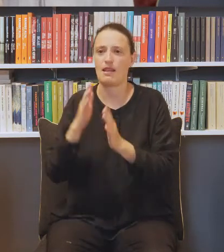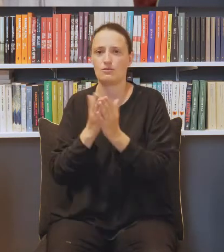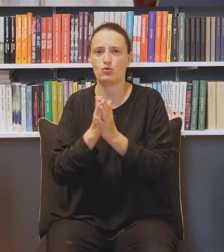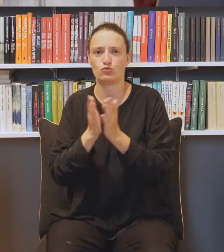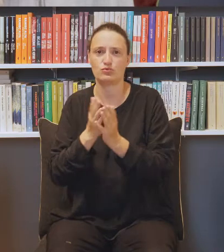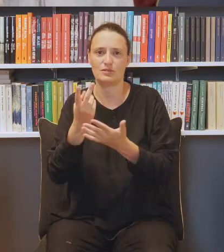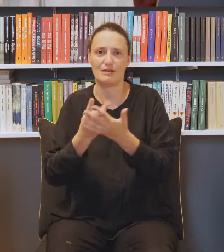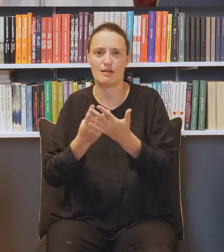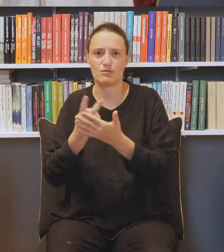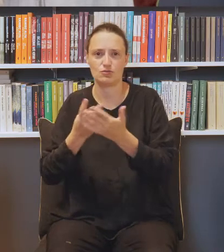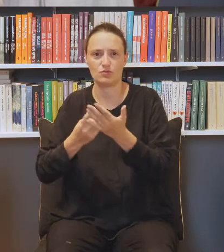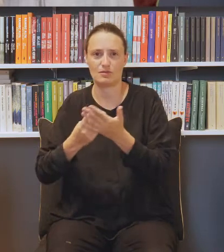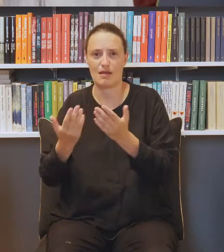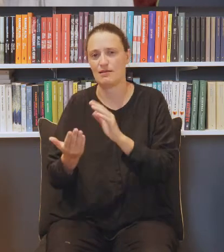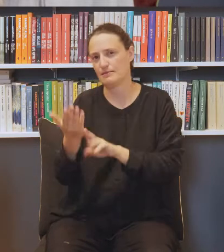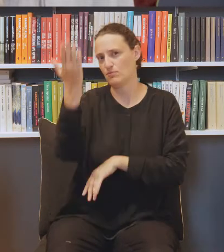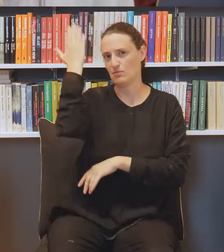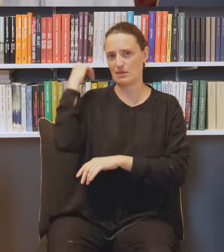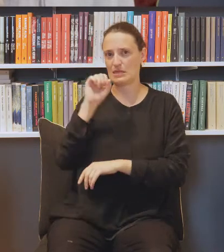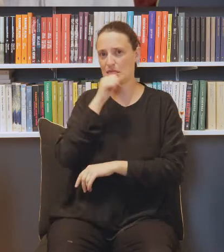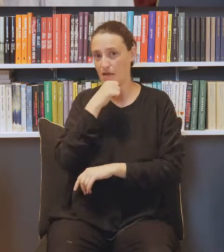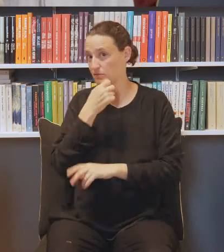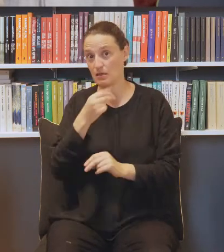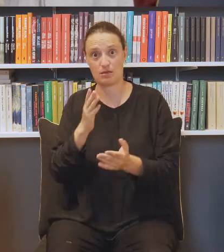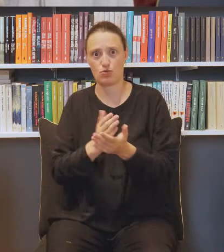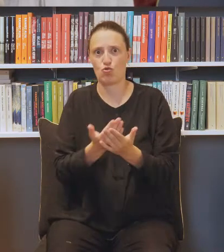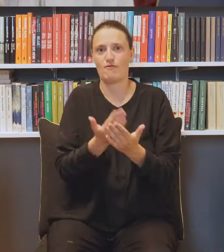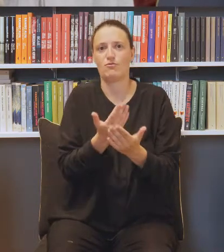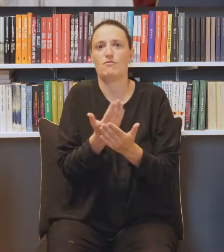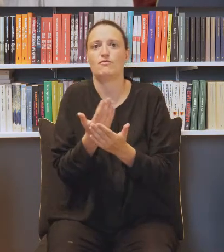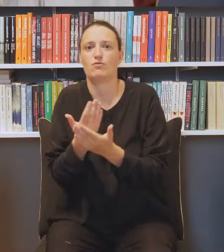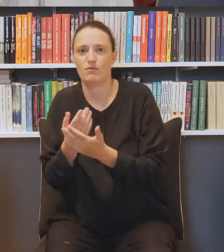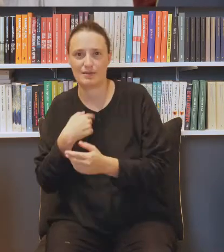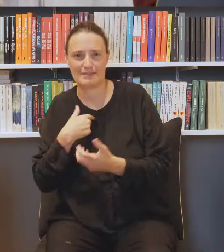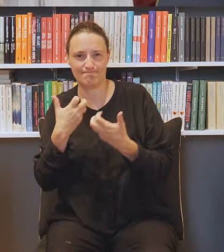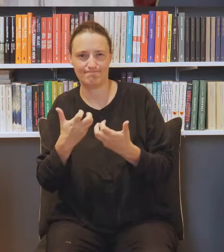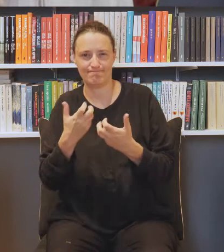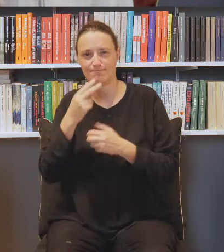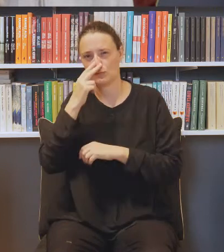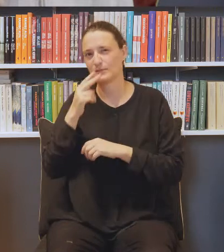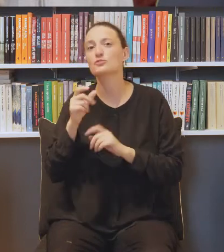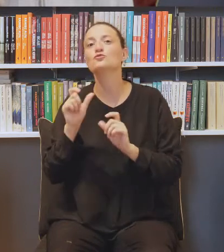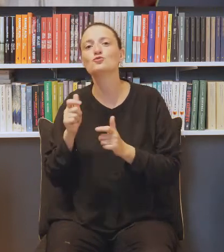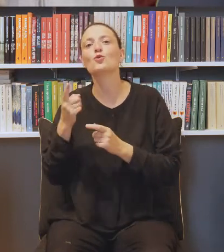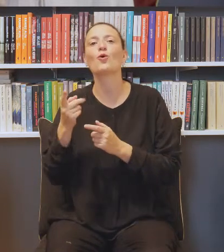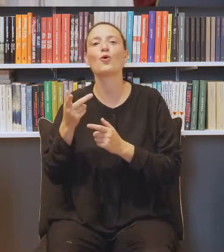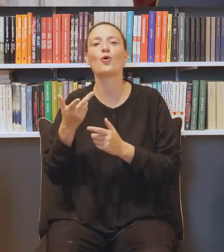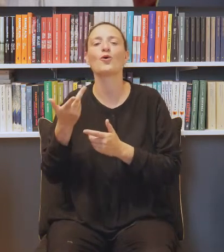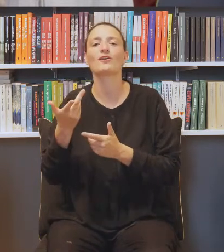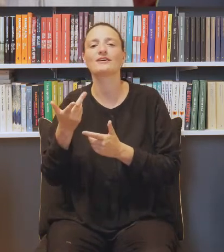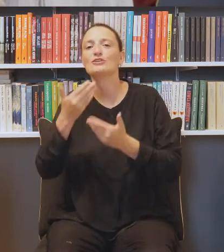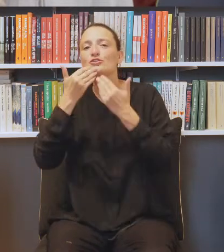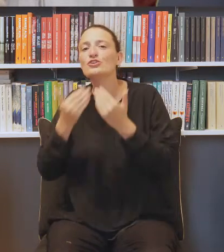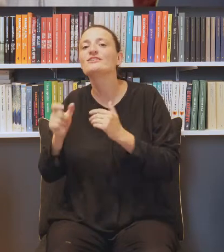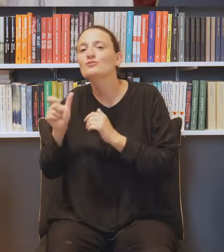te gorące nowości, żeby trochę zobaczyć, co zrobić, żeby te książki były troszkę bardziej takie odporne